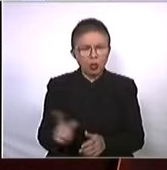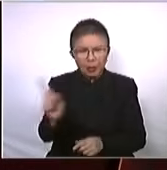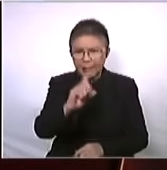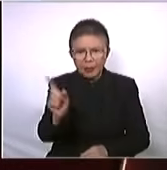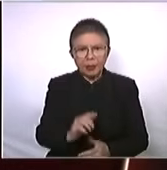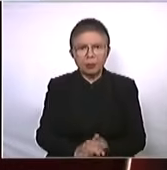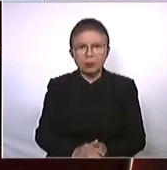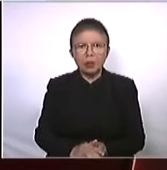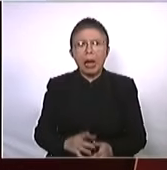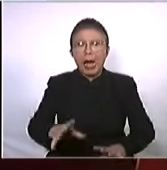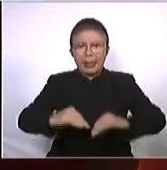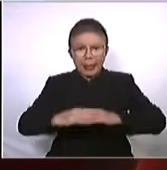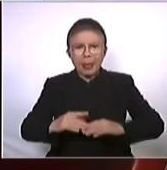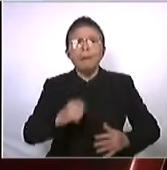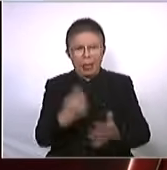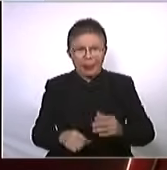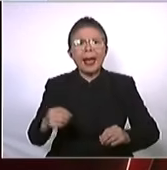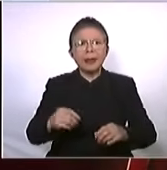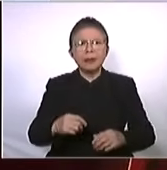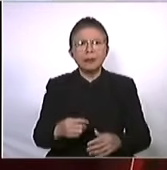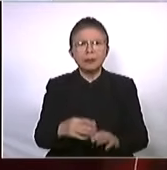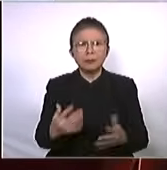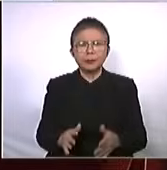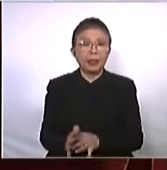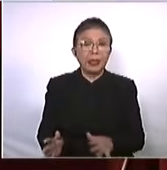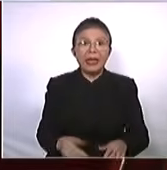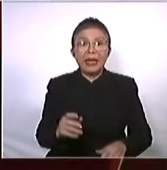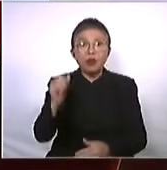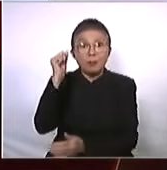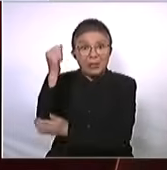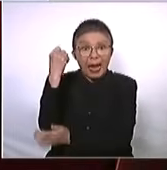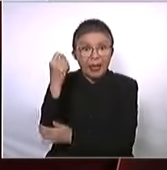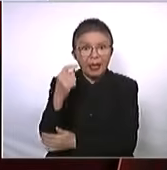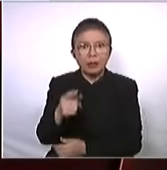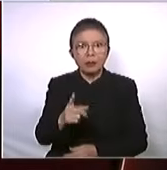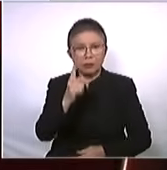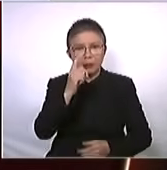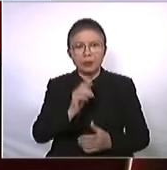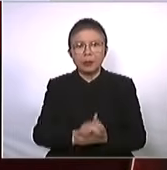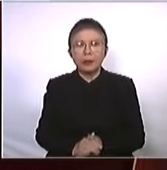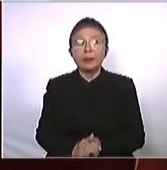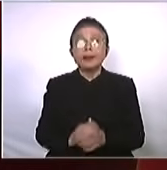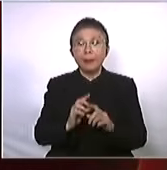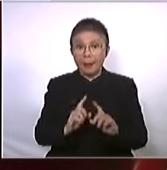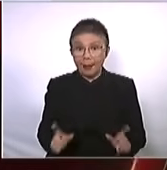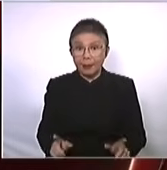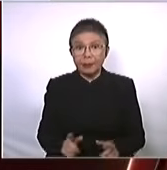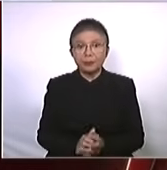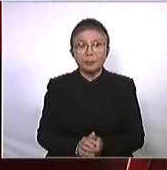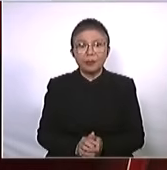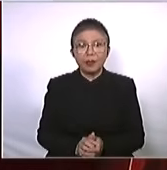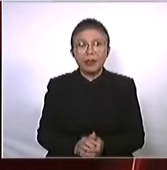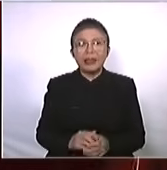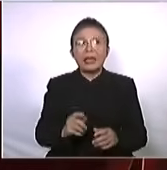bilang Nah sekarang dia ini sudah masuk pidana dan sudah inkrah Nah itu saya kira jalan yang